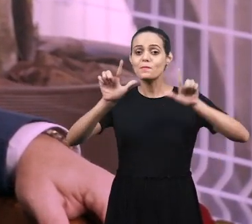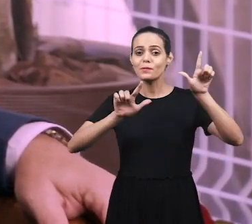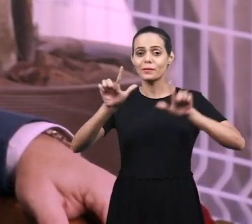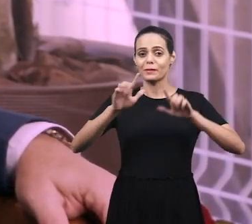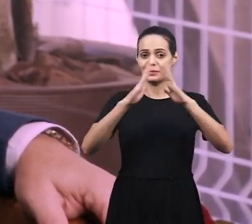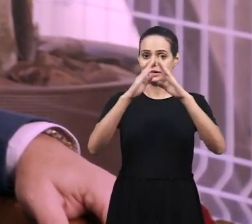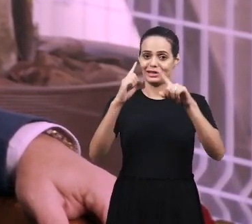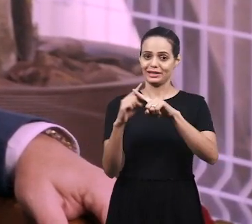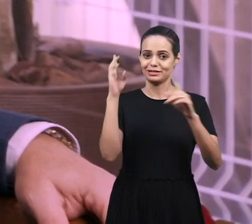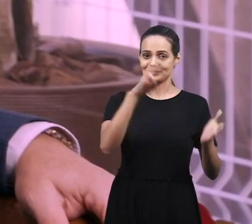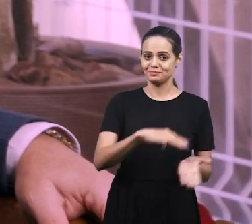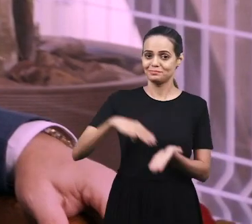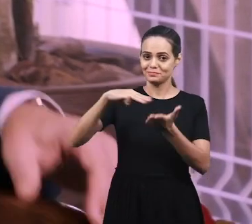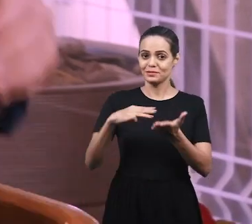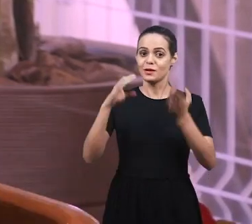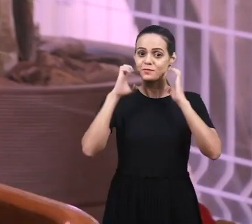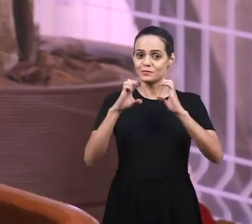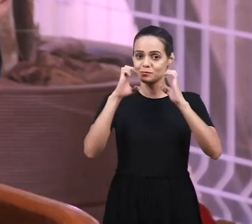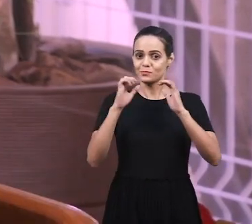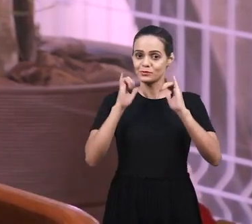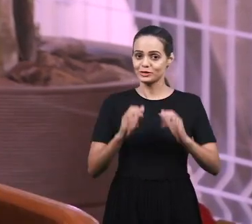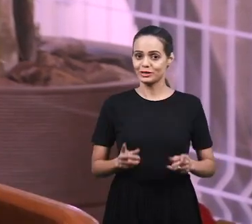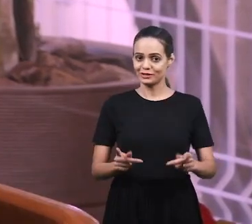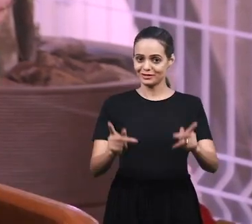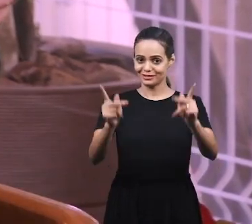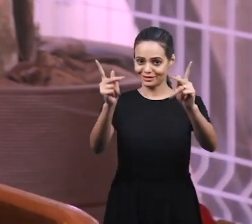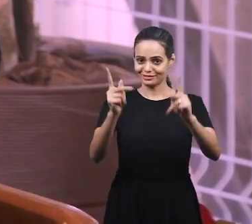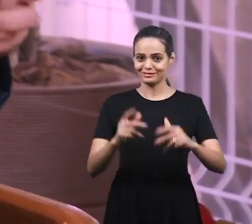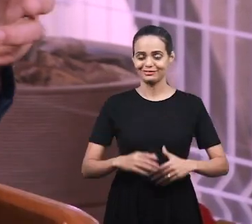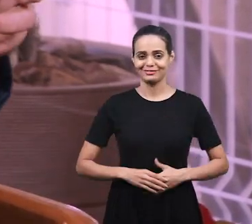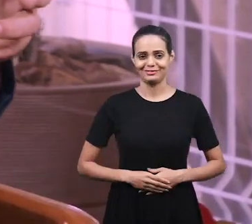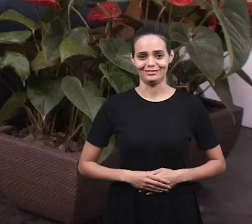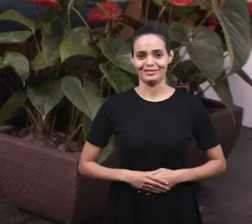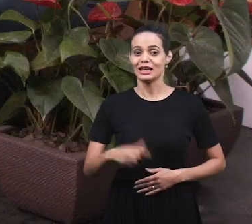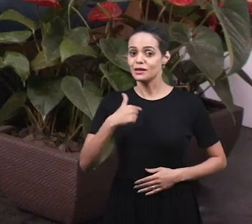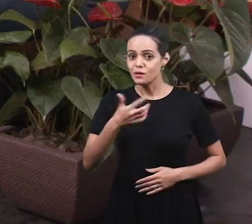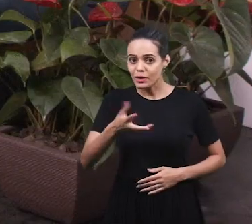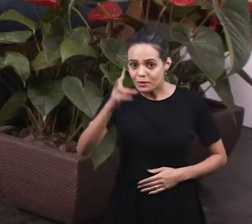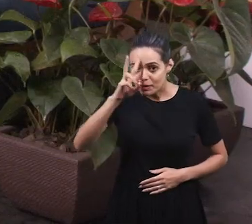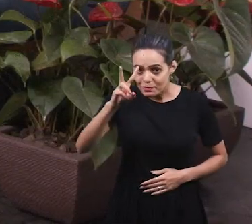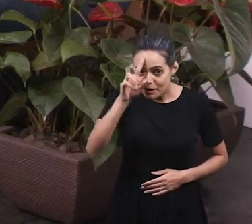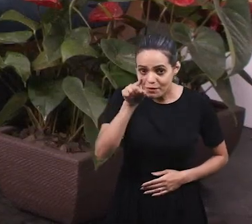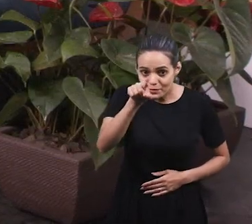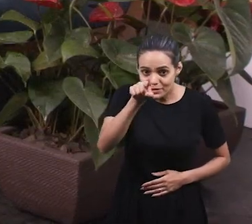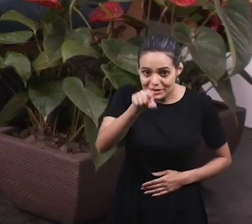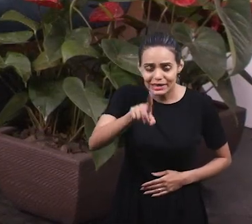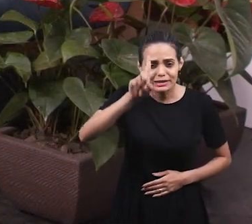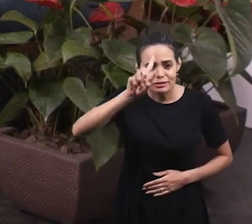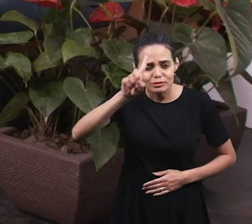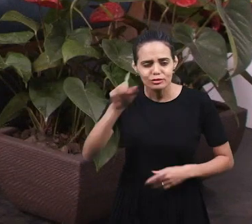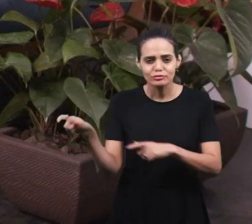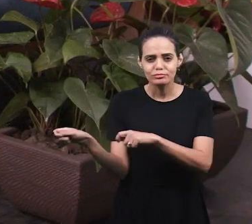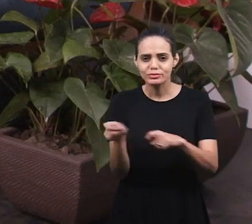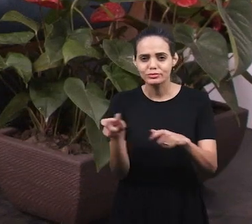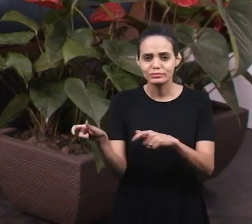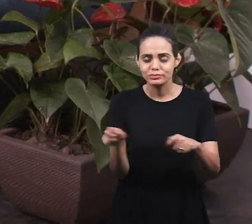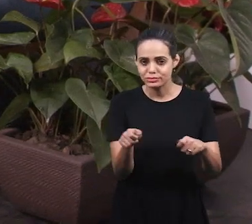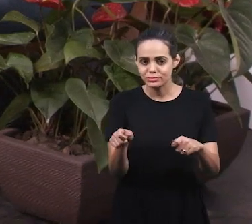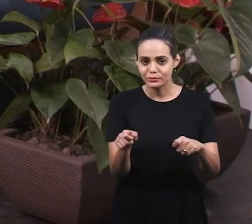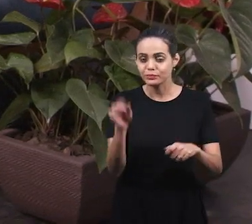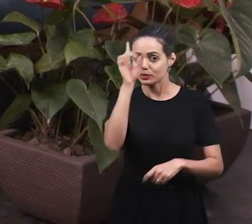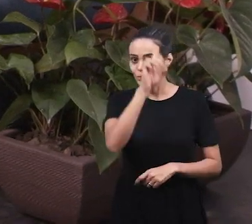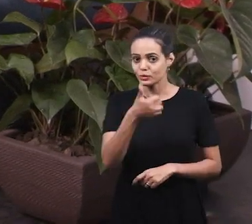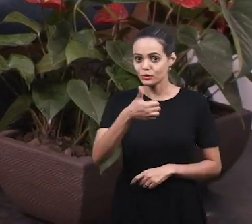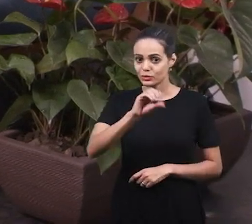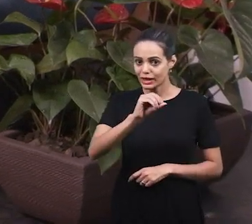la programmation de l'Église chrétienne Maranatha en annonçant l'Évangile éternel. Et je veux vous rappeler que tous les dimanches matin